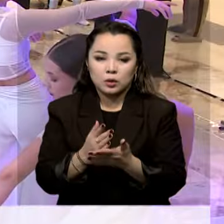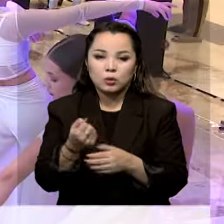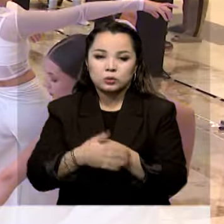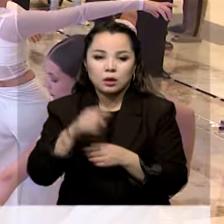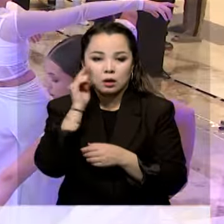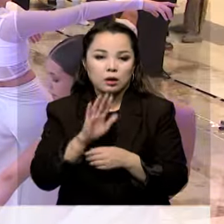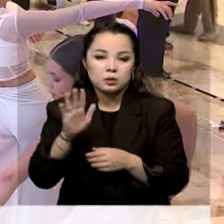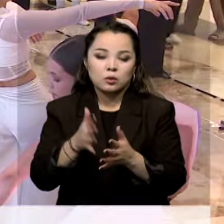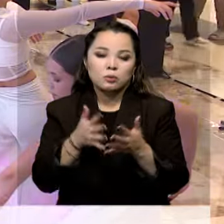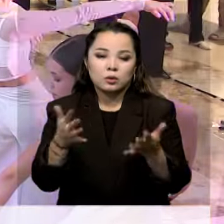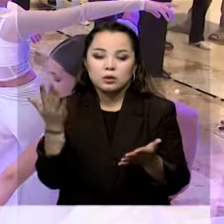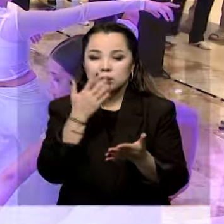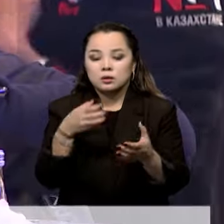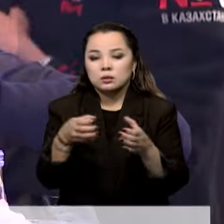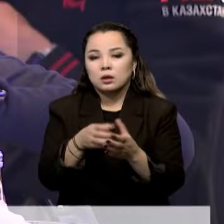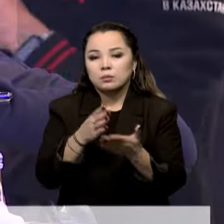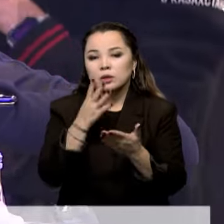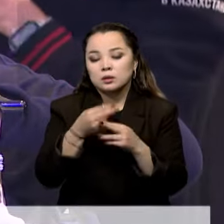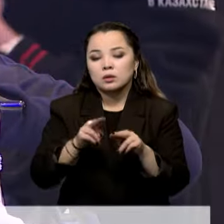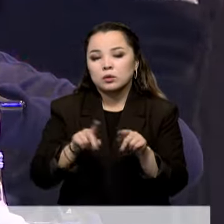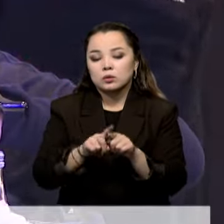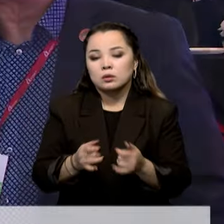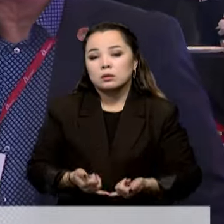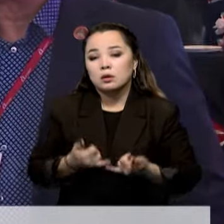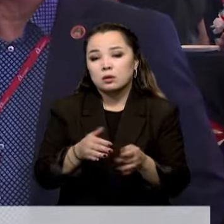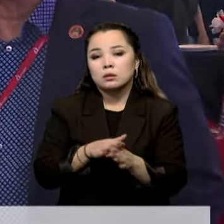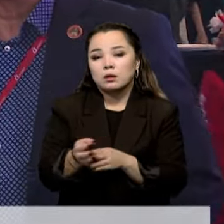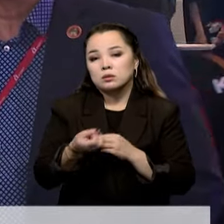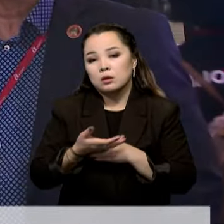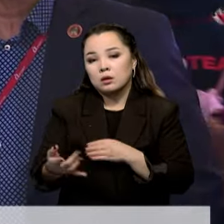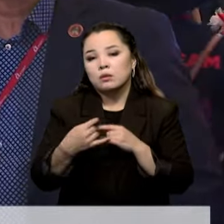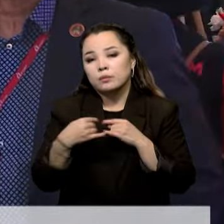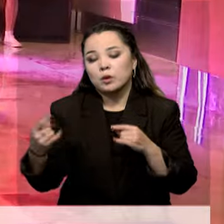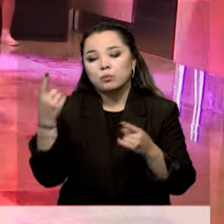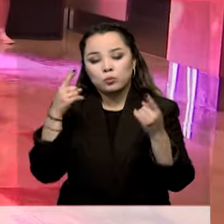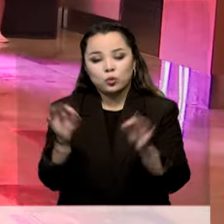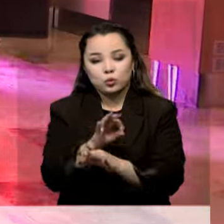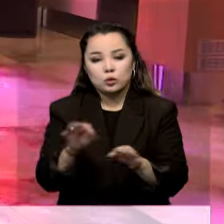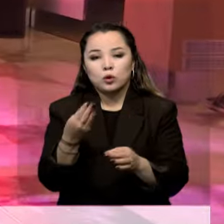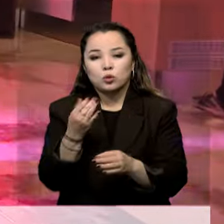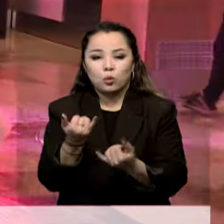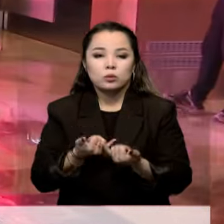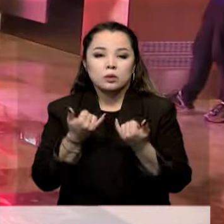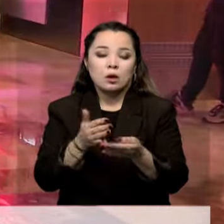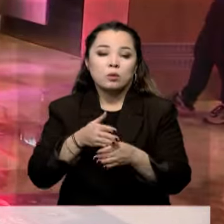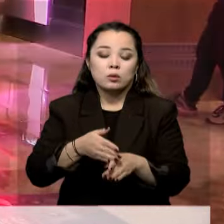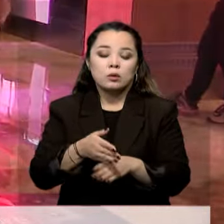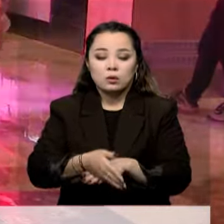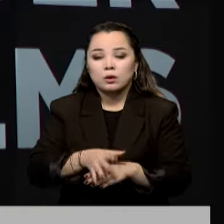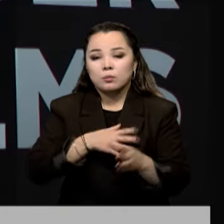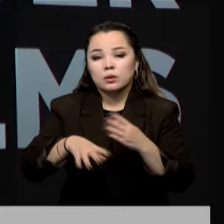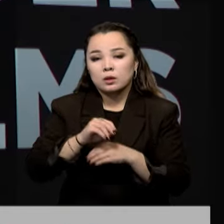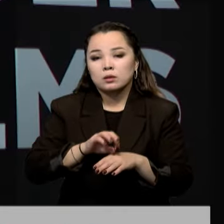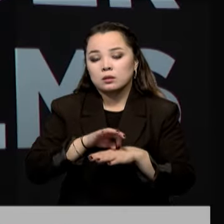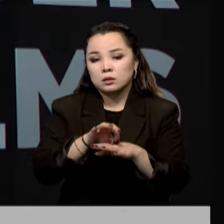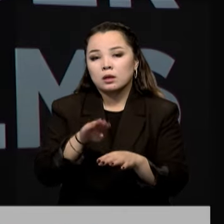Орталық Азиядағы ең үлкен кинозалдың бір жылдығы салтанатты түрде аталып өтті. Қонақтарға дастархан жайылып, музыкалық шоу бағдарламамен әрленді. Қонақтар Халық IMAX